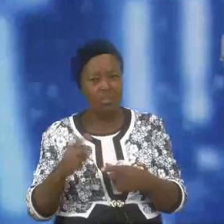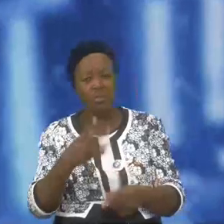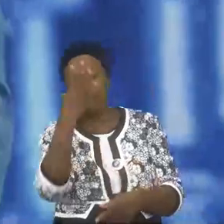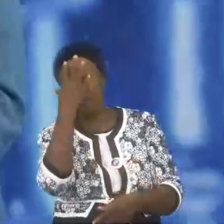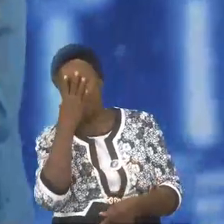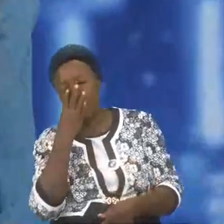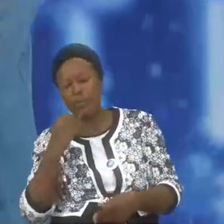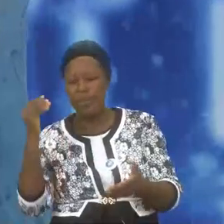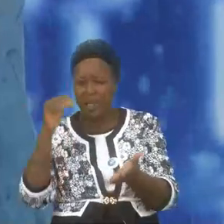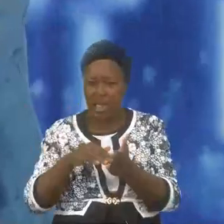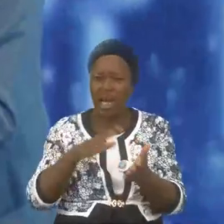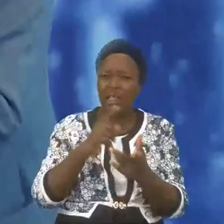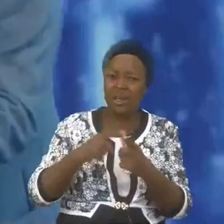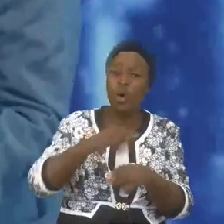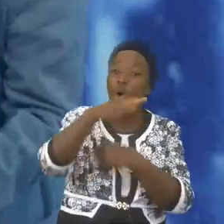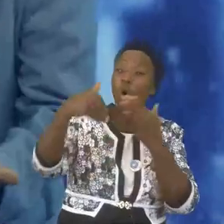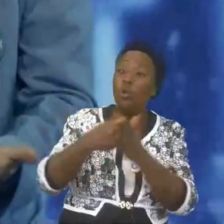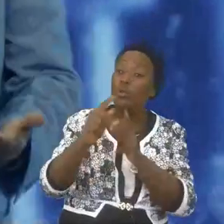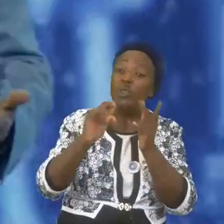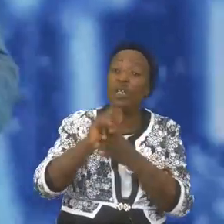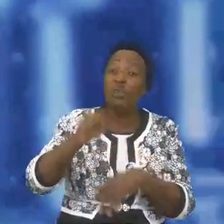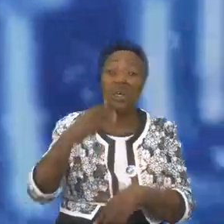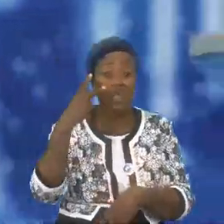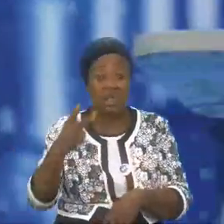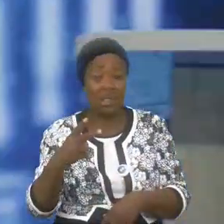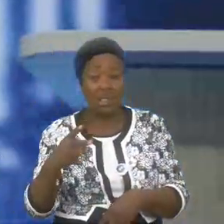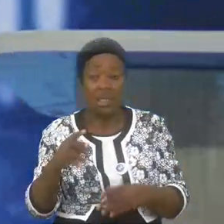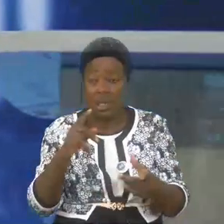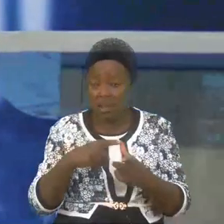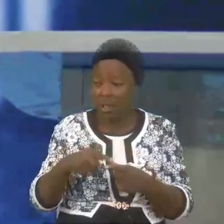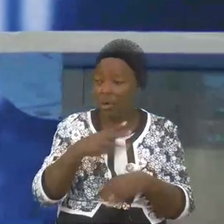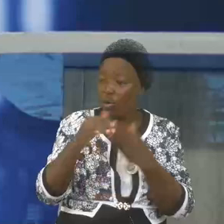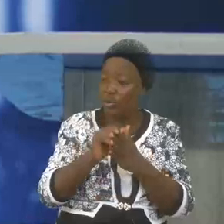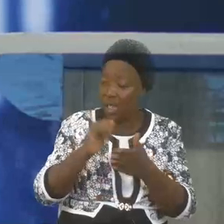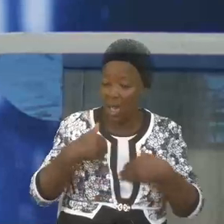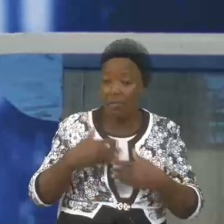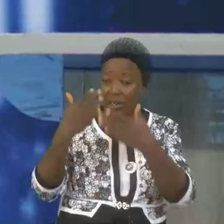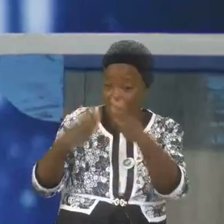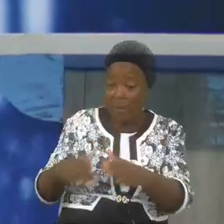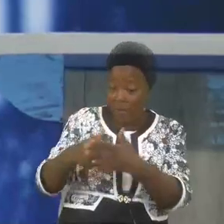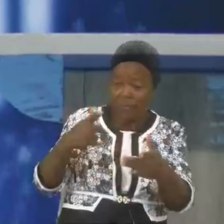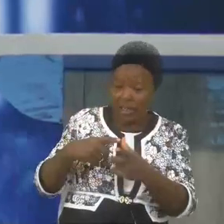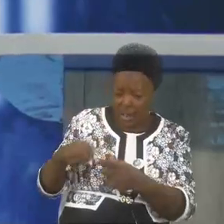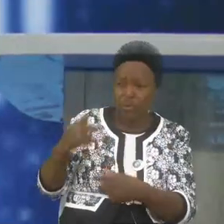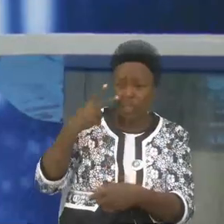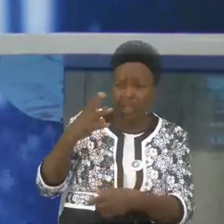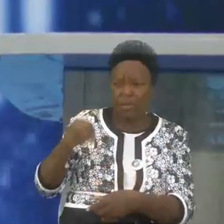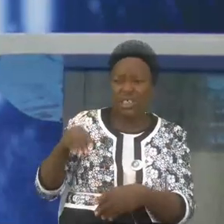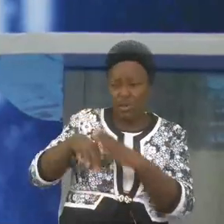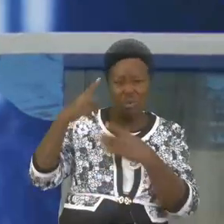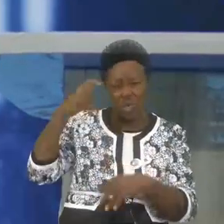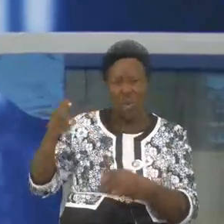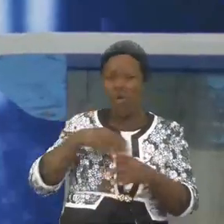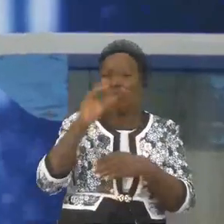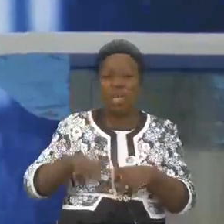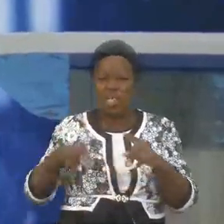dors encore. Et ce que tu vois, nous qui sommes vivants, tu ne nous vois pas, nous qui sommes vivants, tout ce